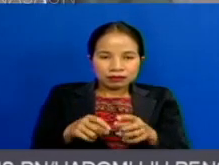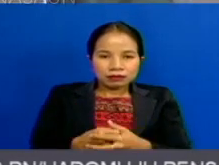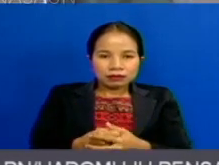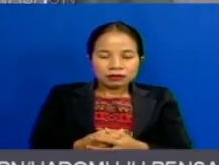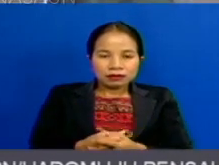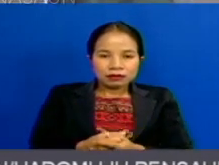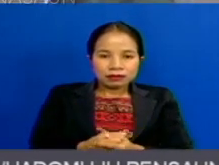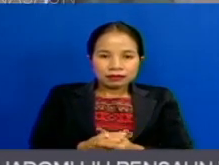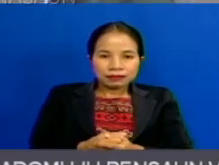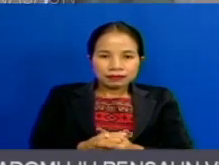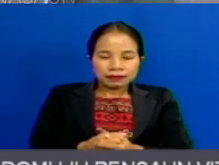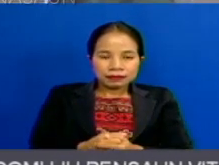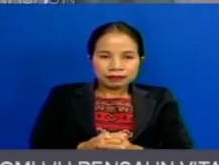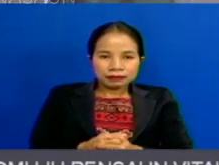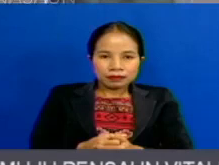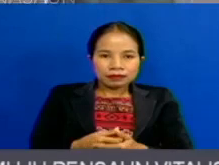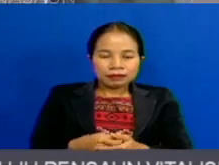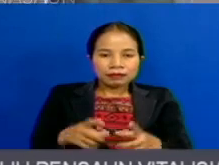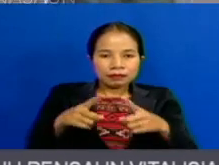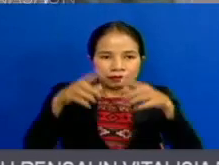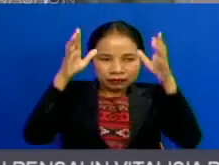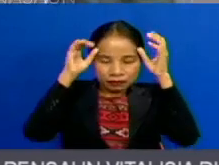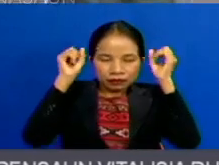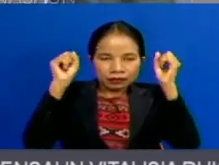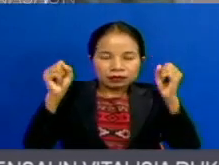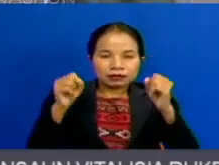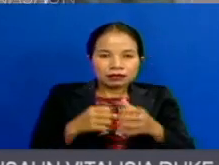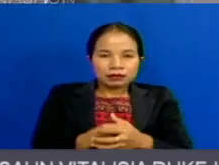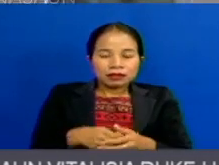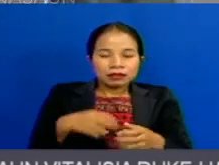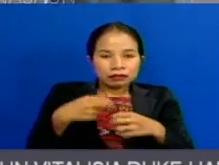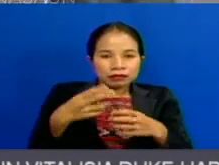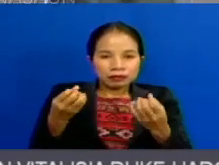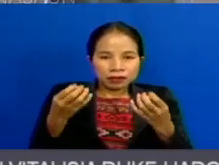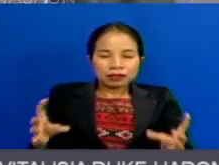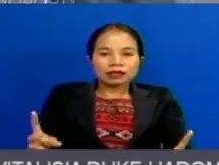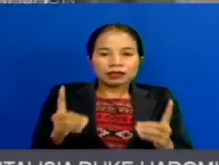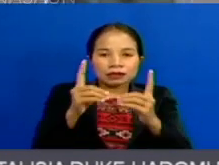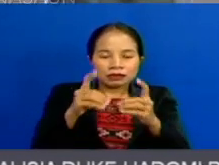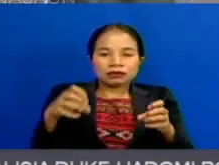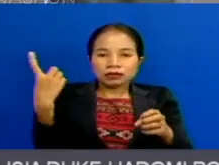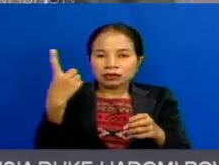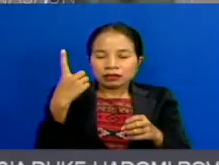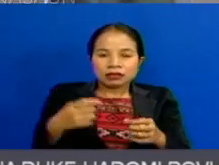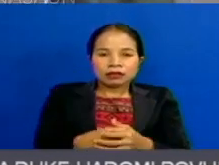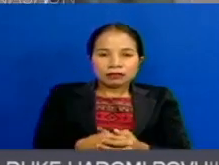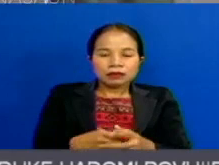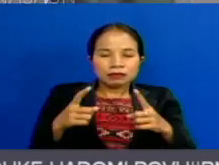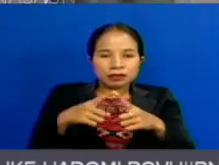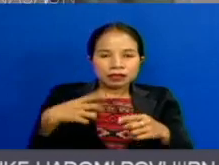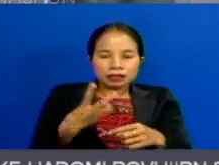tudele buka solusang namo tu nai presidente da republika. I dificuldade barak na beta soro example di transporte ba ita ita